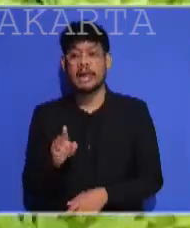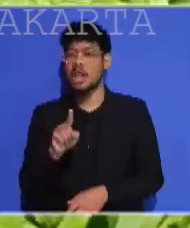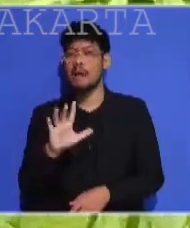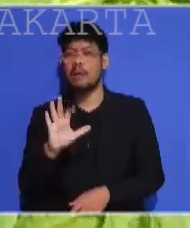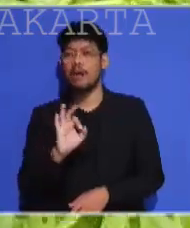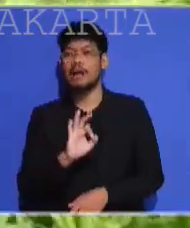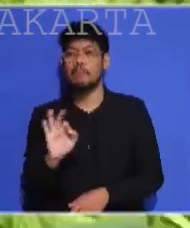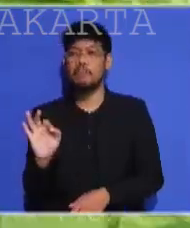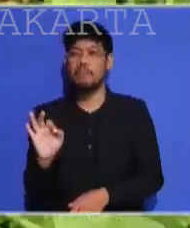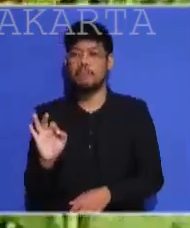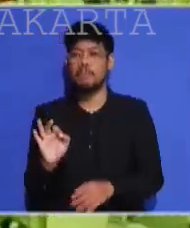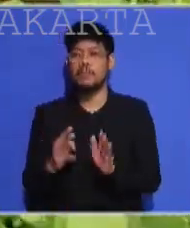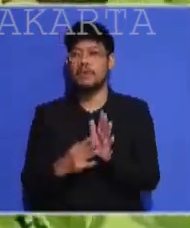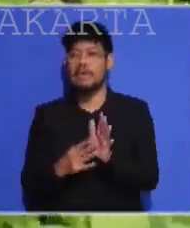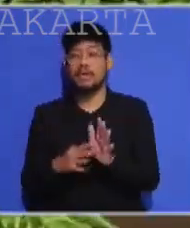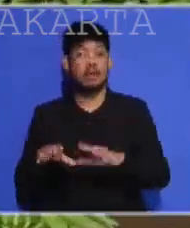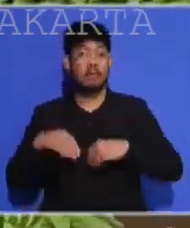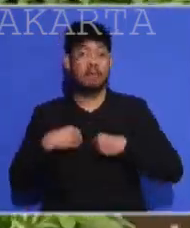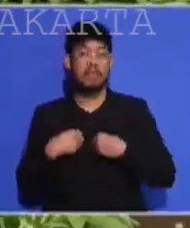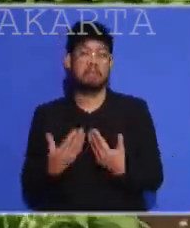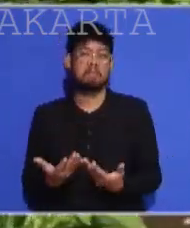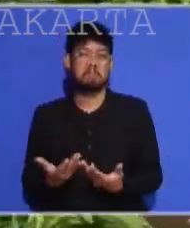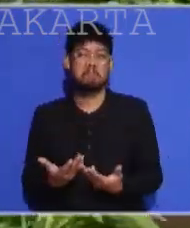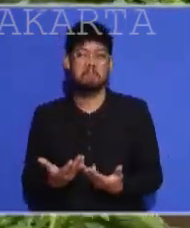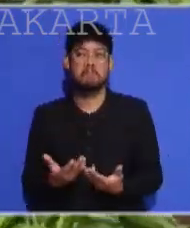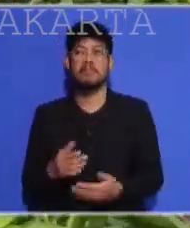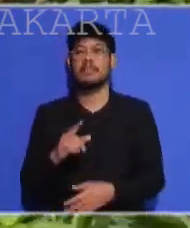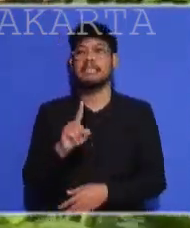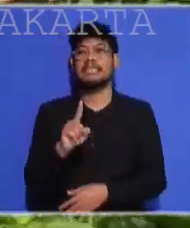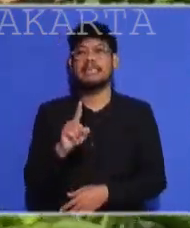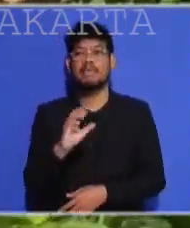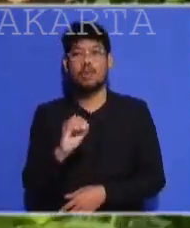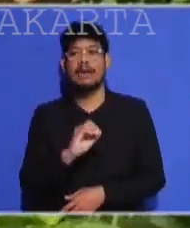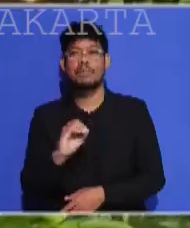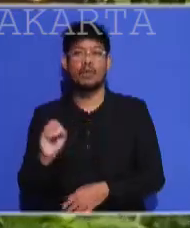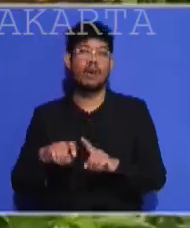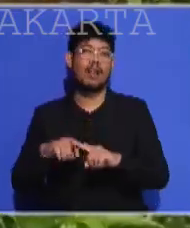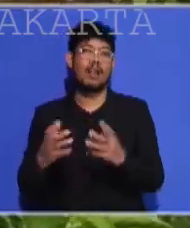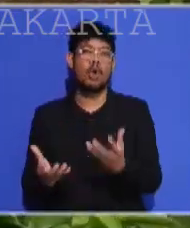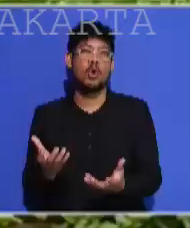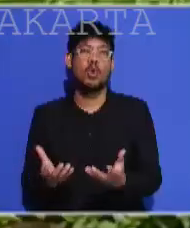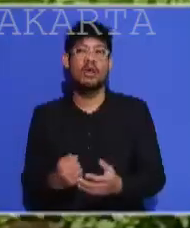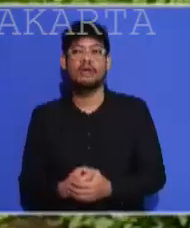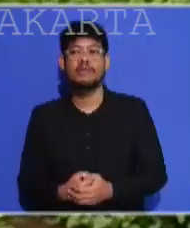saged ngasilaken watawis gangsal jinah saben panen. Menawi dipun rimat kanthi estu anggenipun